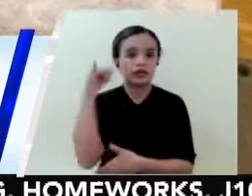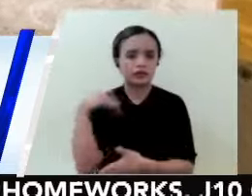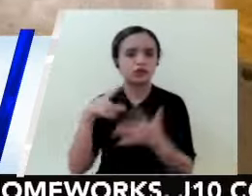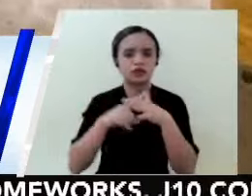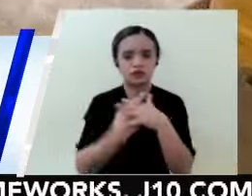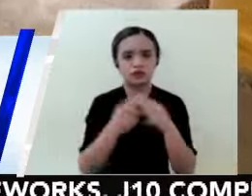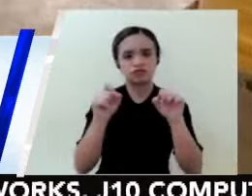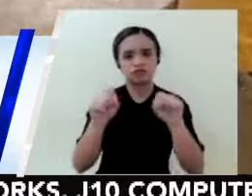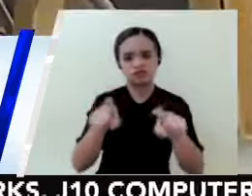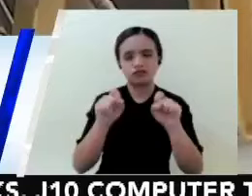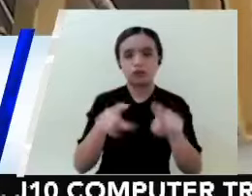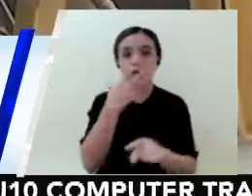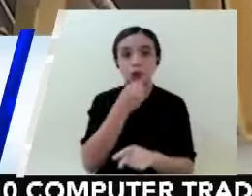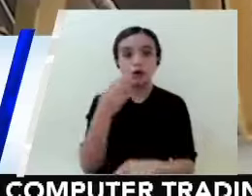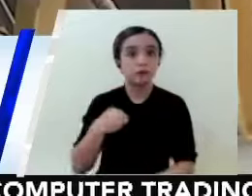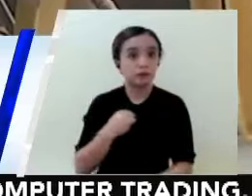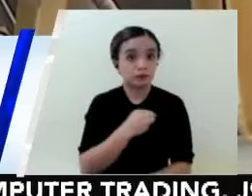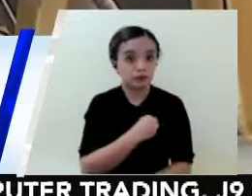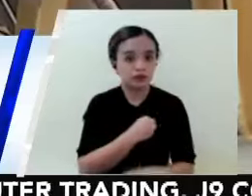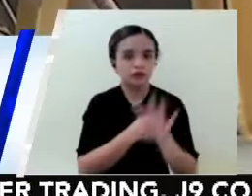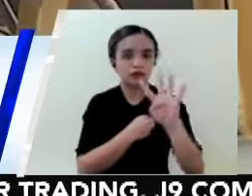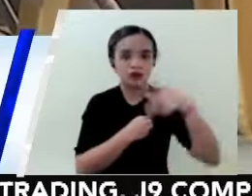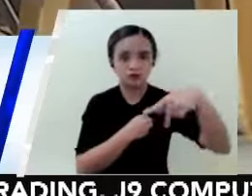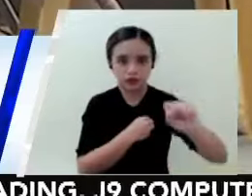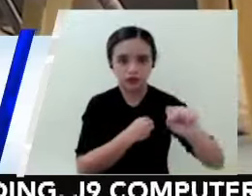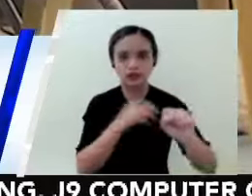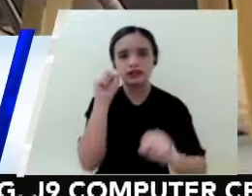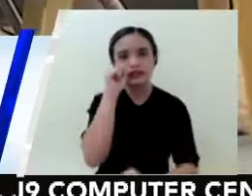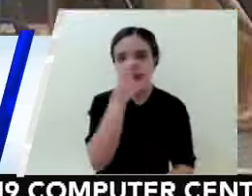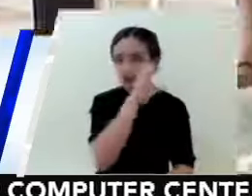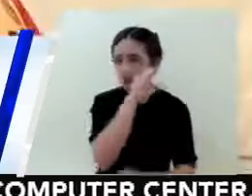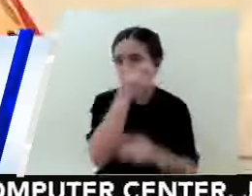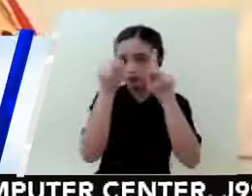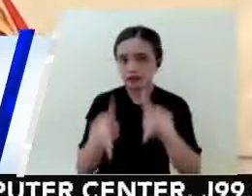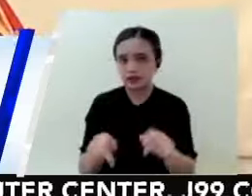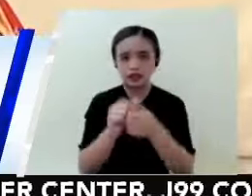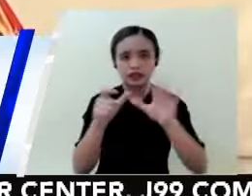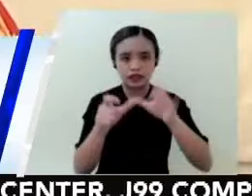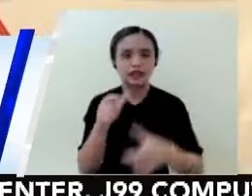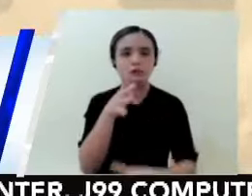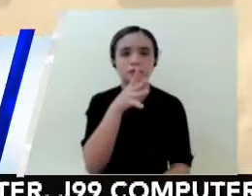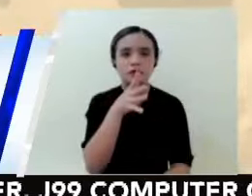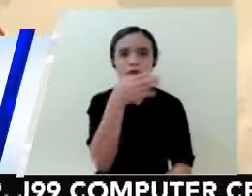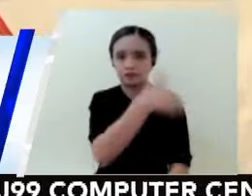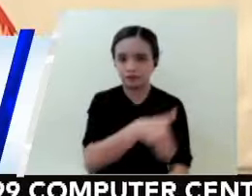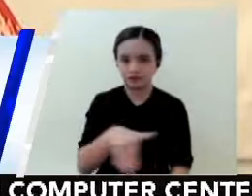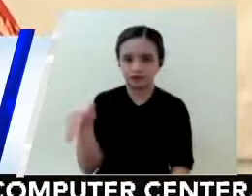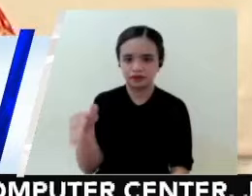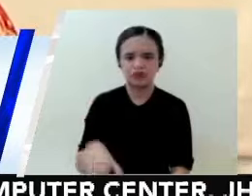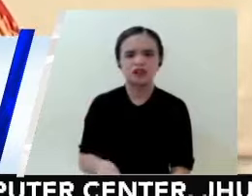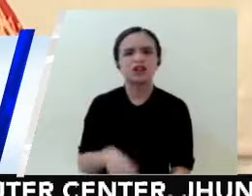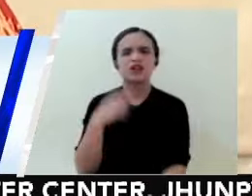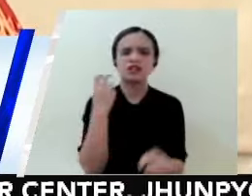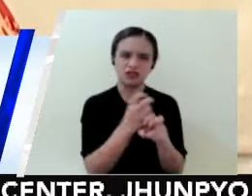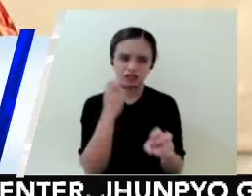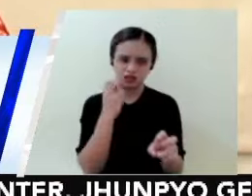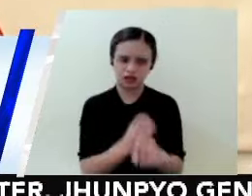4-piece, senior citizen, persons with disability at single mothers. Ang hirap. Sabi ko